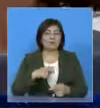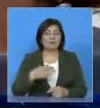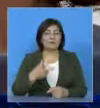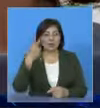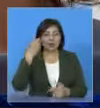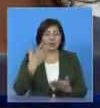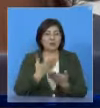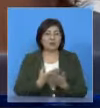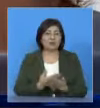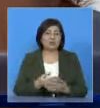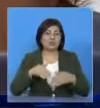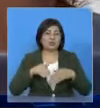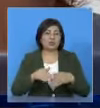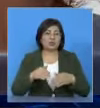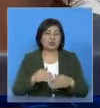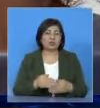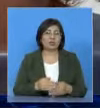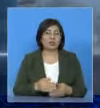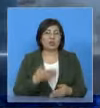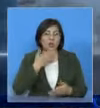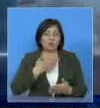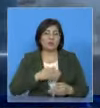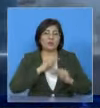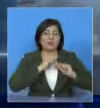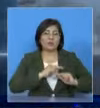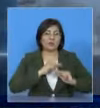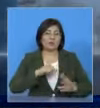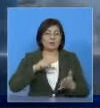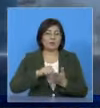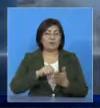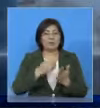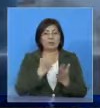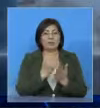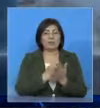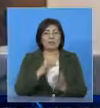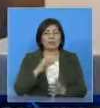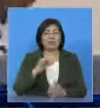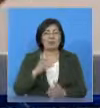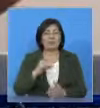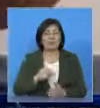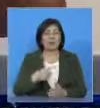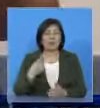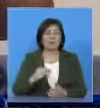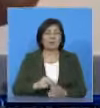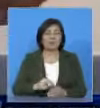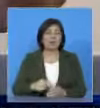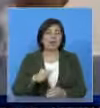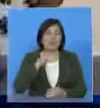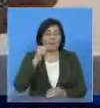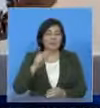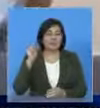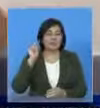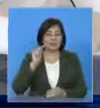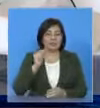джон поняла что шитьё это ее призвание после чего приняло участие программе бастау митя с обучалась тонкостям бизнеса и стала